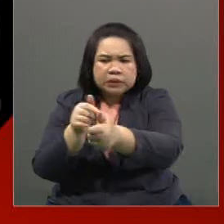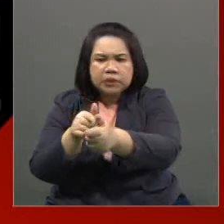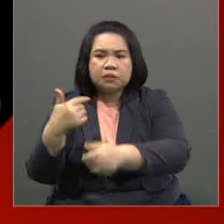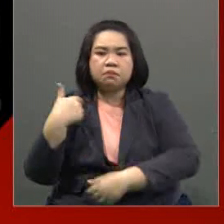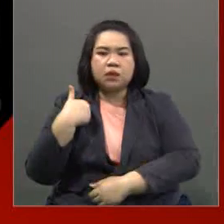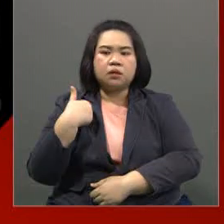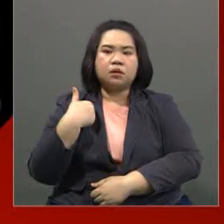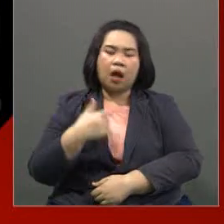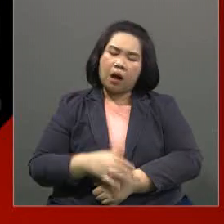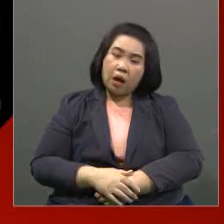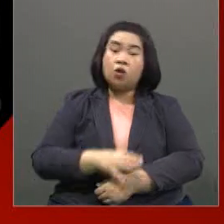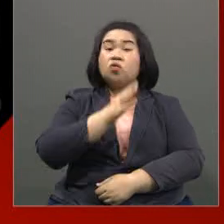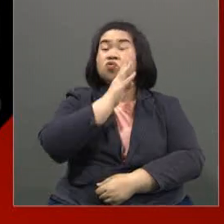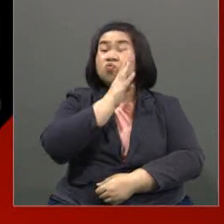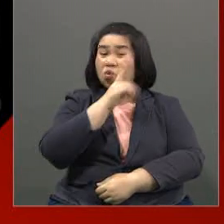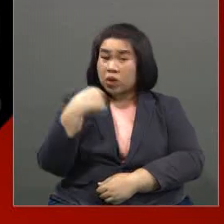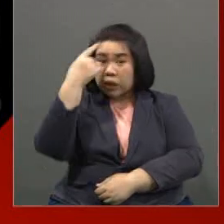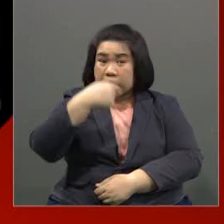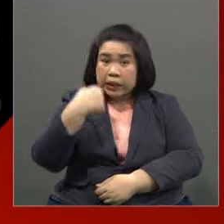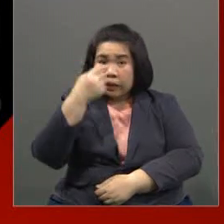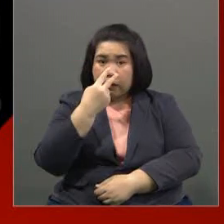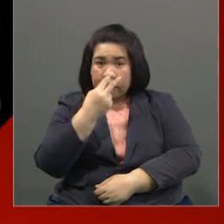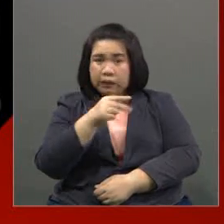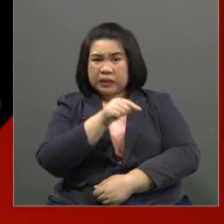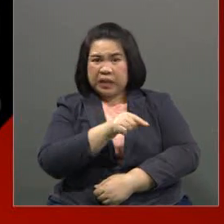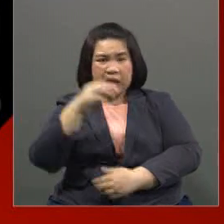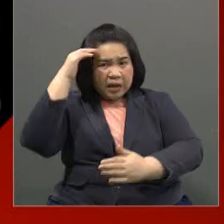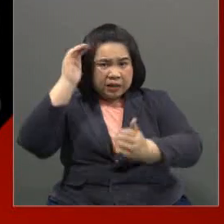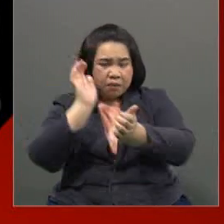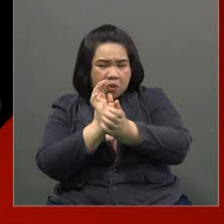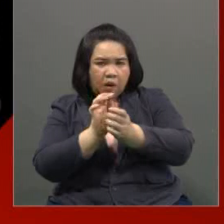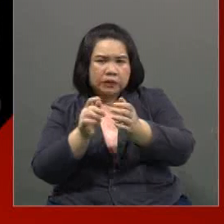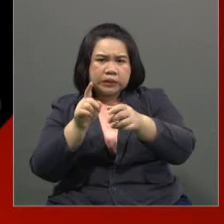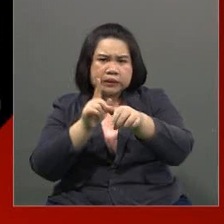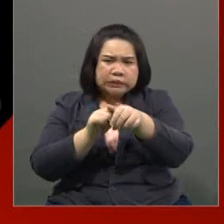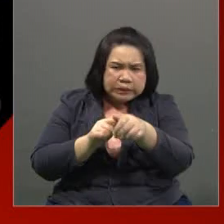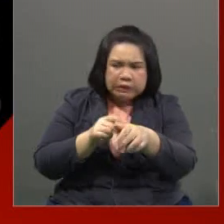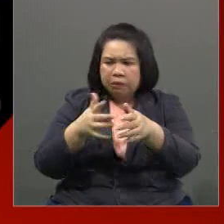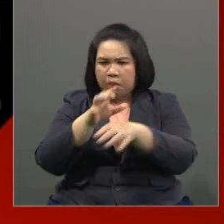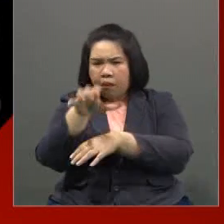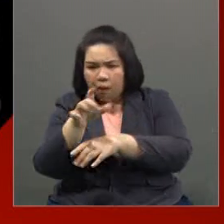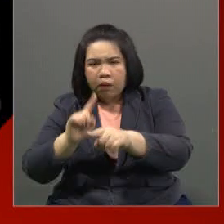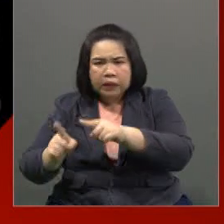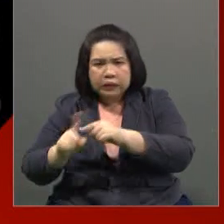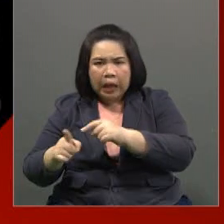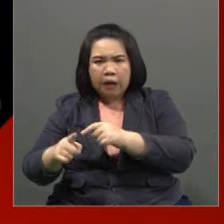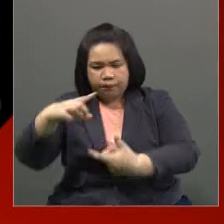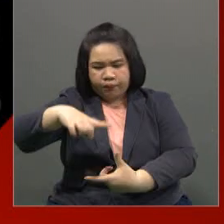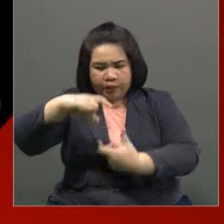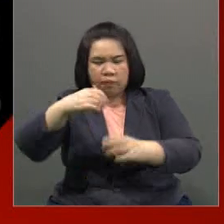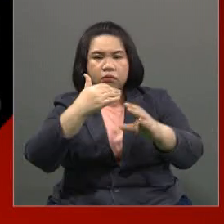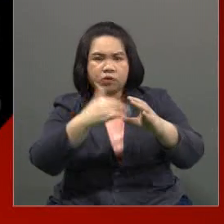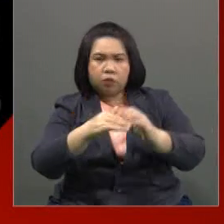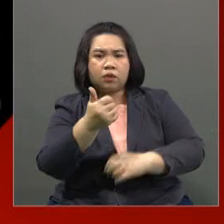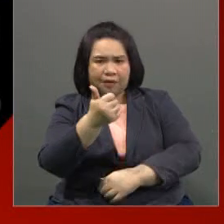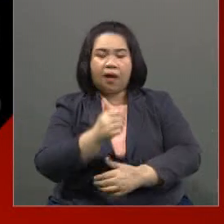ดังนั้นนะครับหากน้องๆนักเรียนคนไหนเคยถูกตำรวจนายนี้ล่วงละเมิดติดต่อได้เลยนะครับที่เพจสายไหมต้องรอดได้ทัน